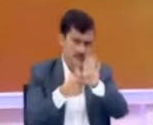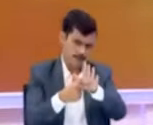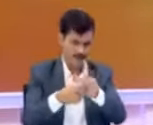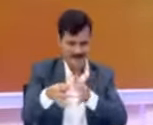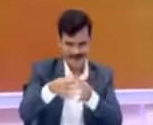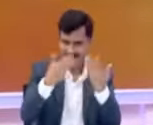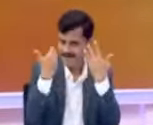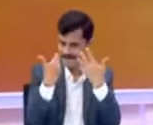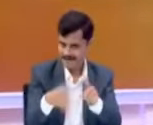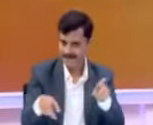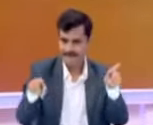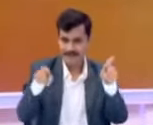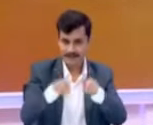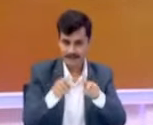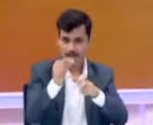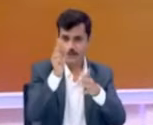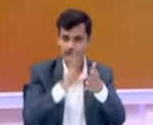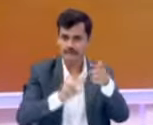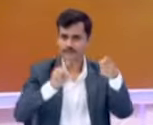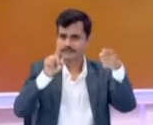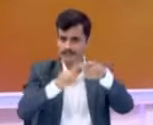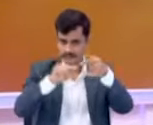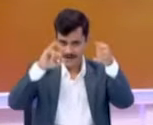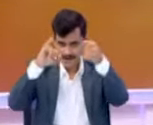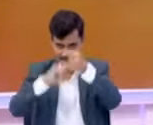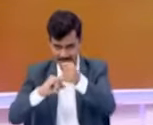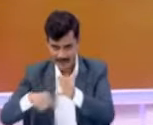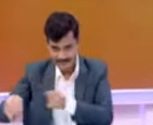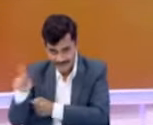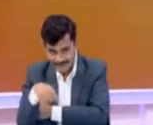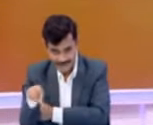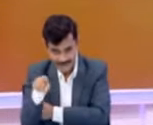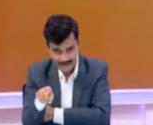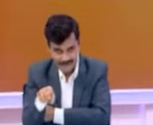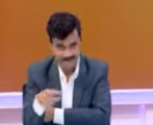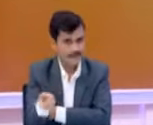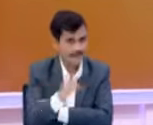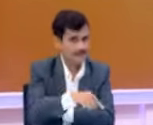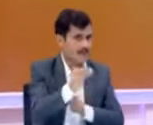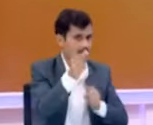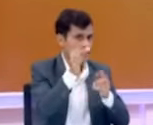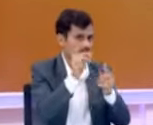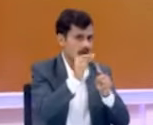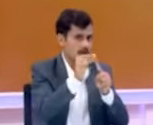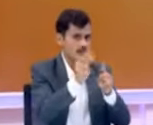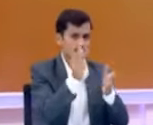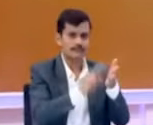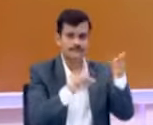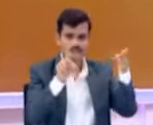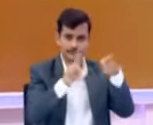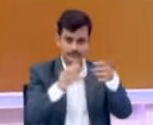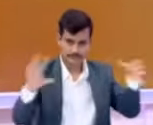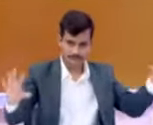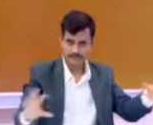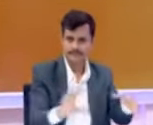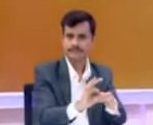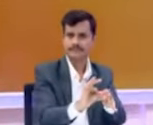थे। पुणे में सबर्बन जैसी फैसिलिटी और पुणे स्टेशन के साथ साथ